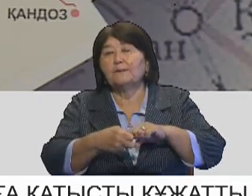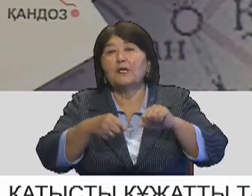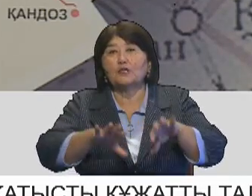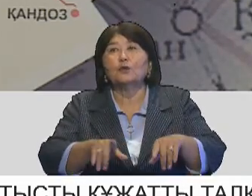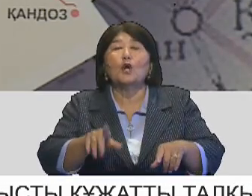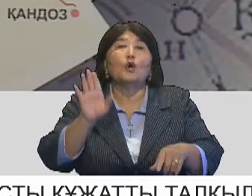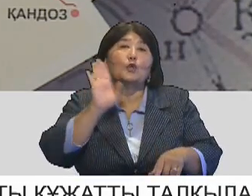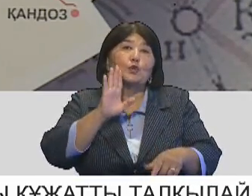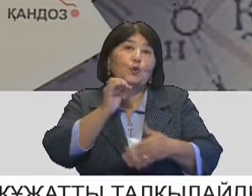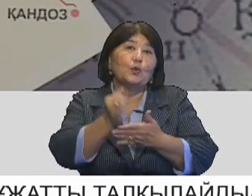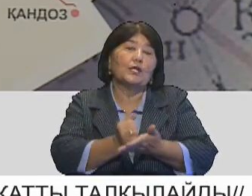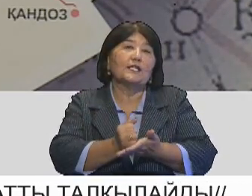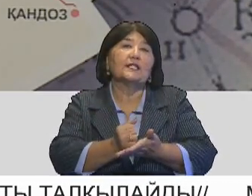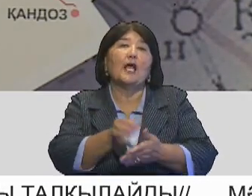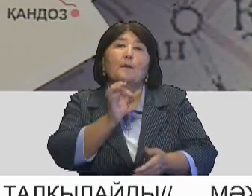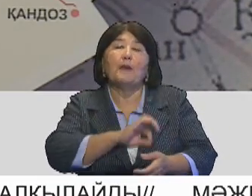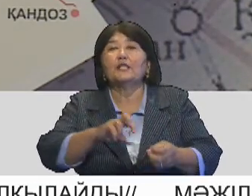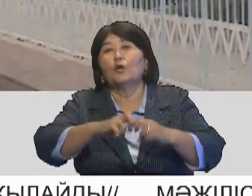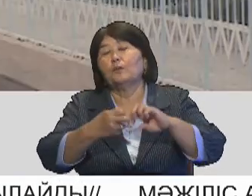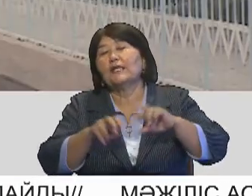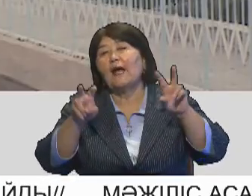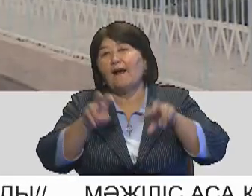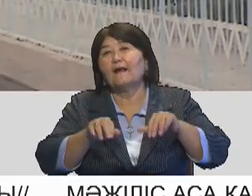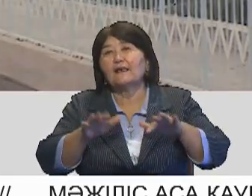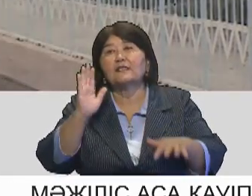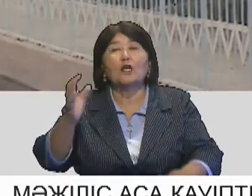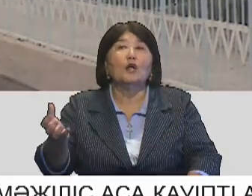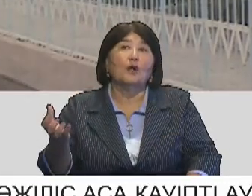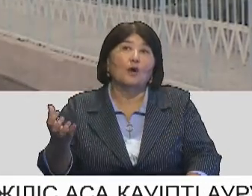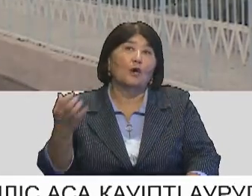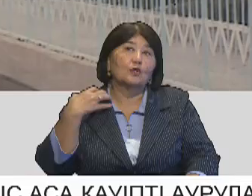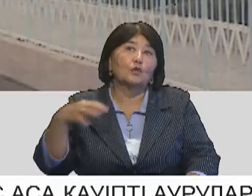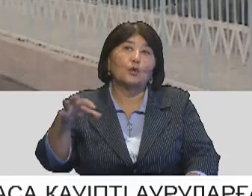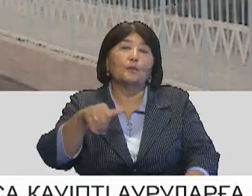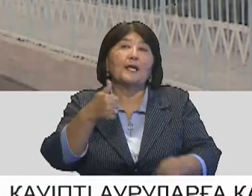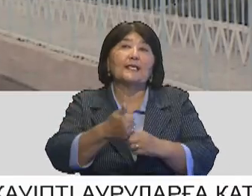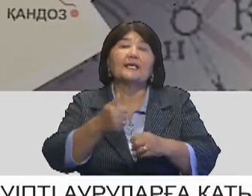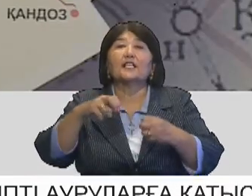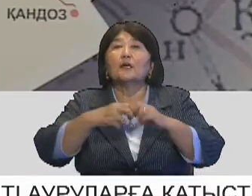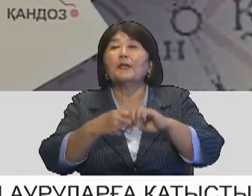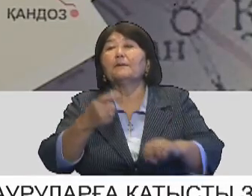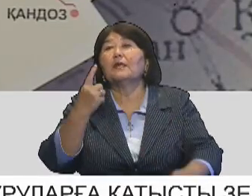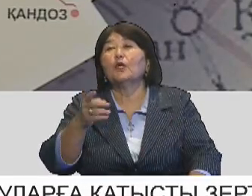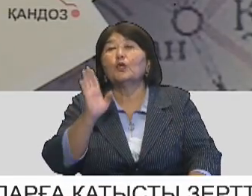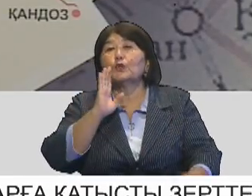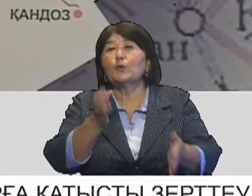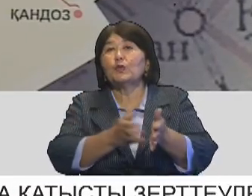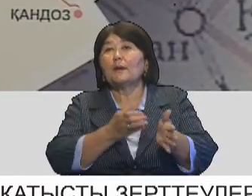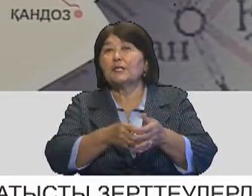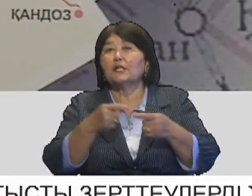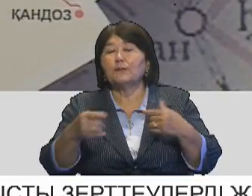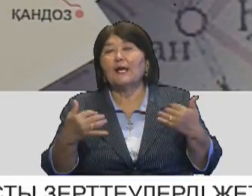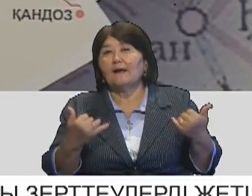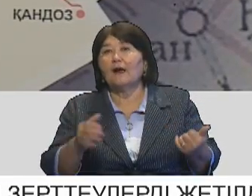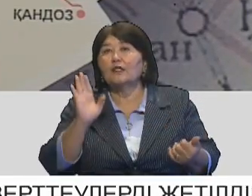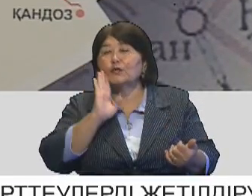су ресурстарын тиімді пайдалану проблемаларын қарастырып жатыр. Қызылорда облысында негізгі проблемалардың бірі ол су тапшылығынан бөлек қазіргі